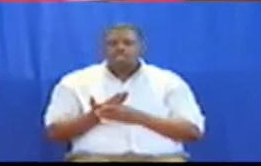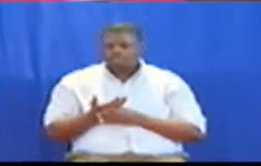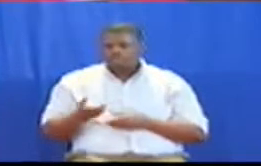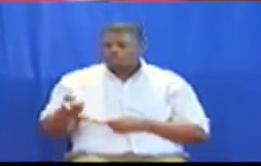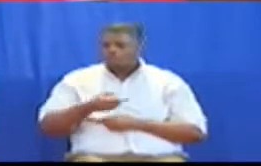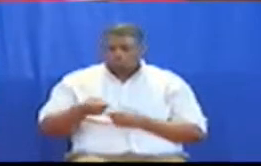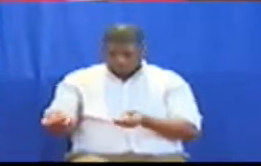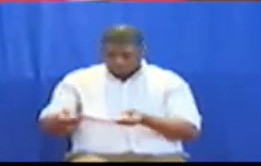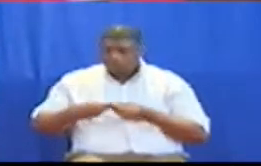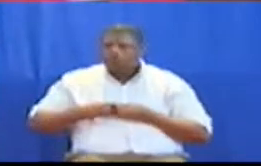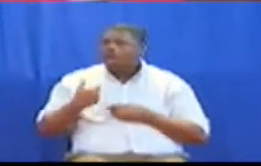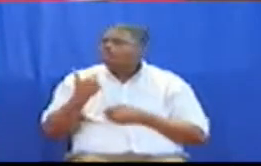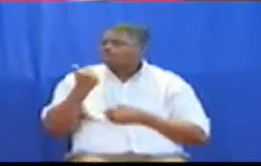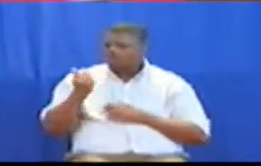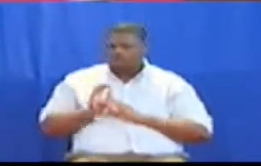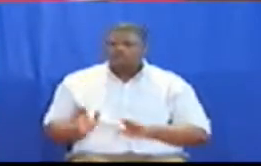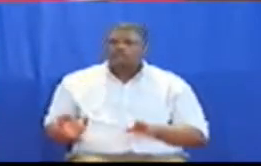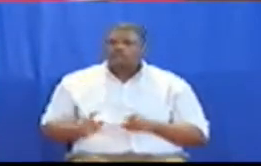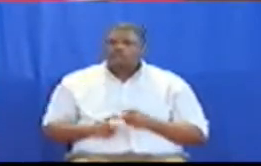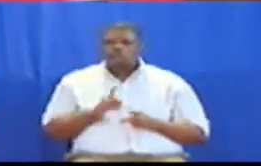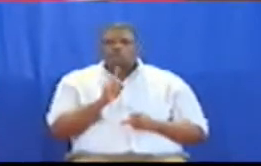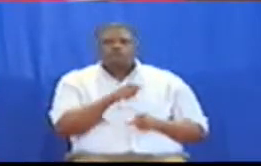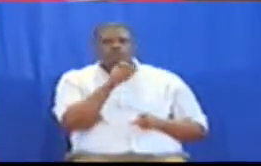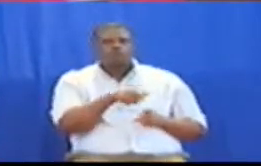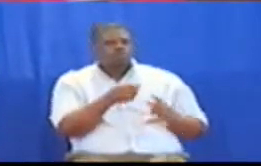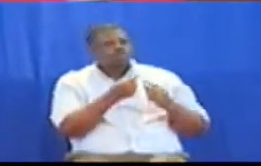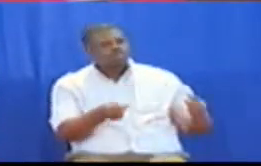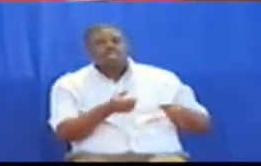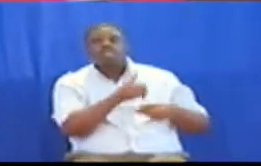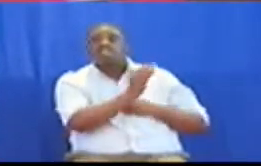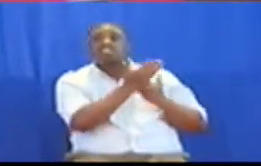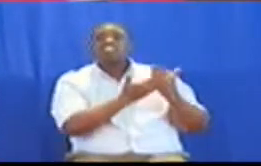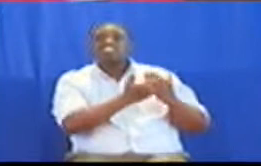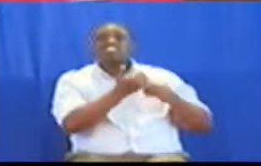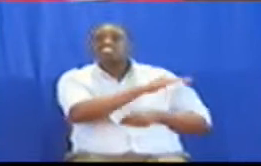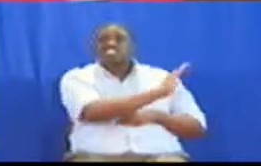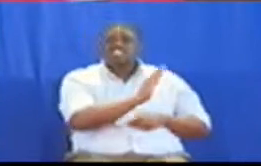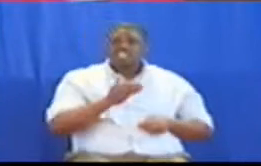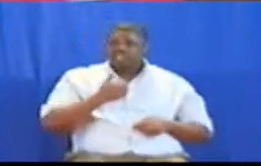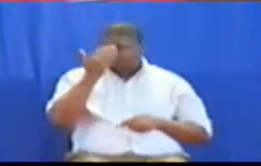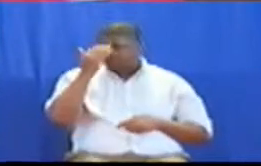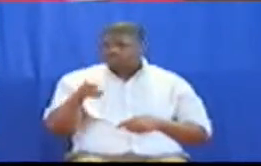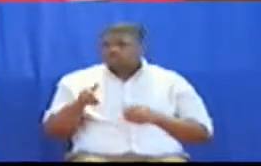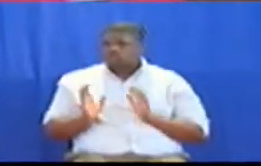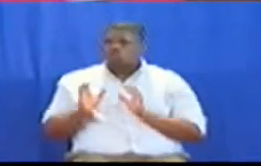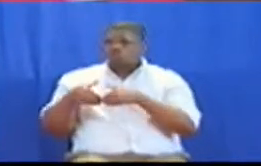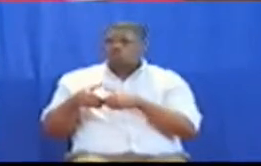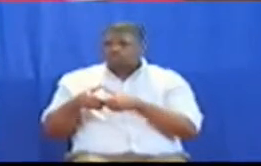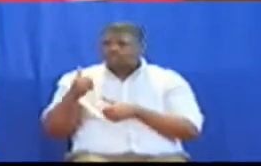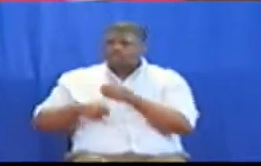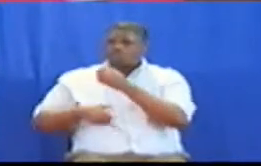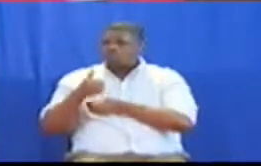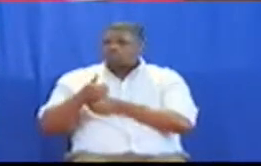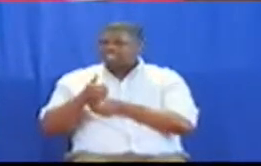ambao walikuwa naenda, wengine walienda hadi nje ya nchi. Kwenye hili nataka kujua tume ya maadili ya viongozi, wajibu wao ni